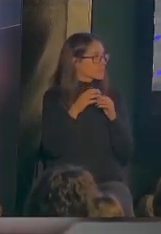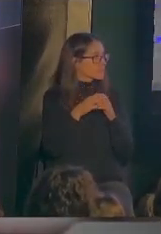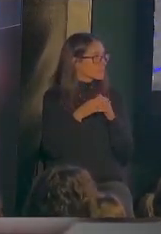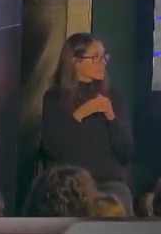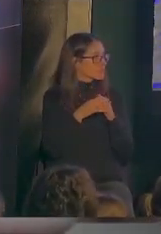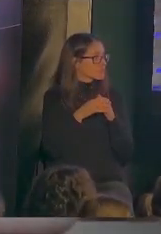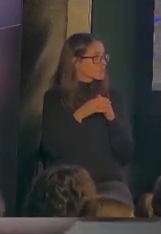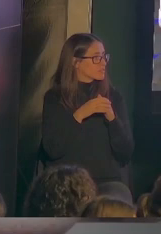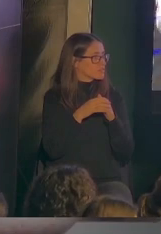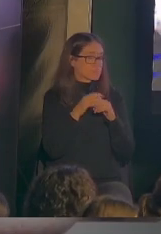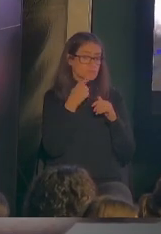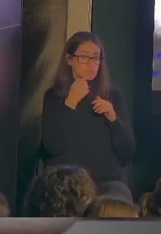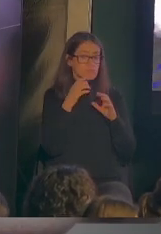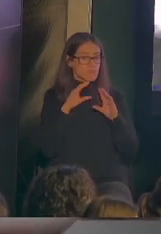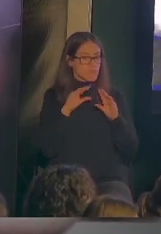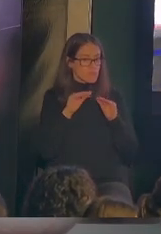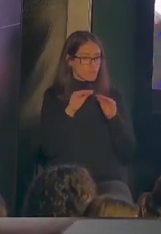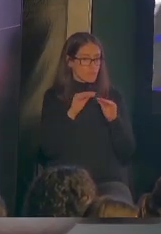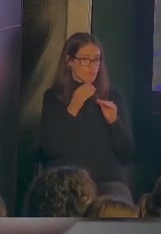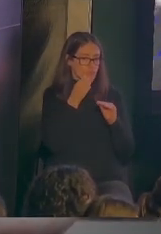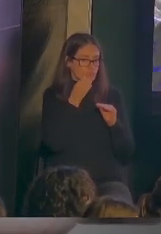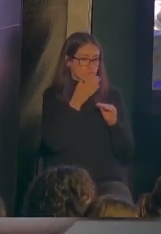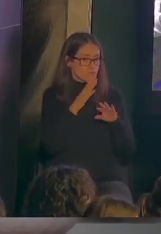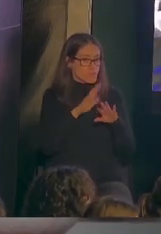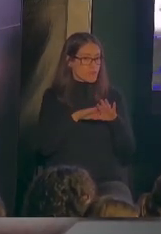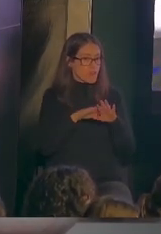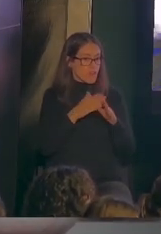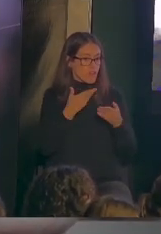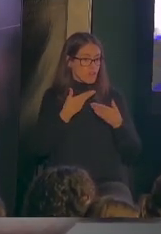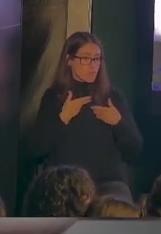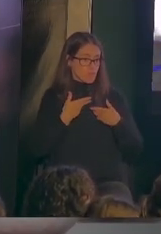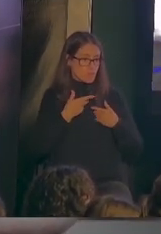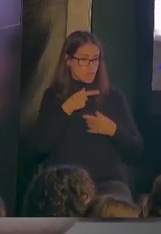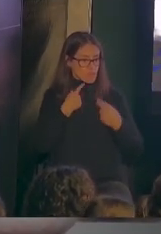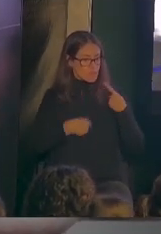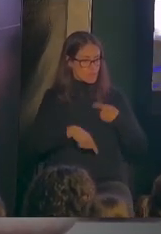ens funciona molt bé pel tema de la circulació del cos.